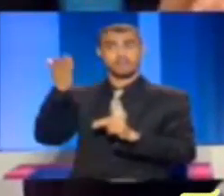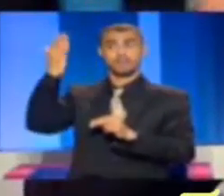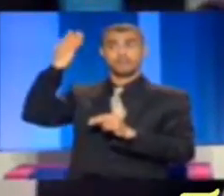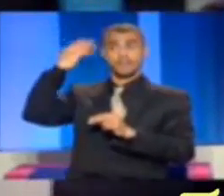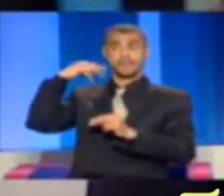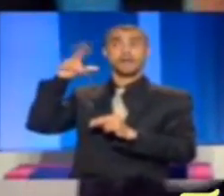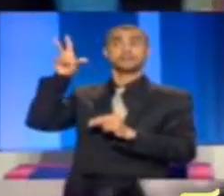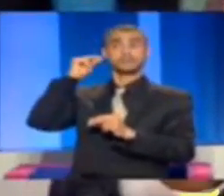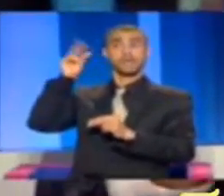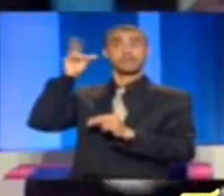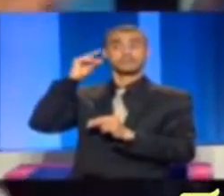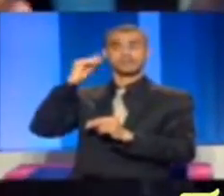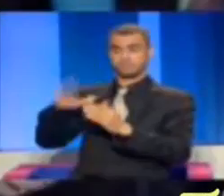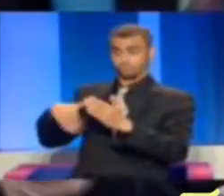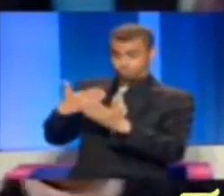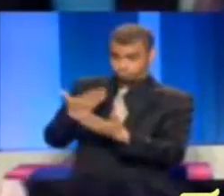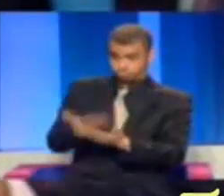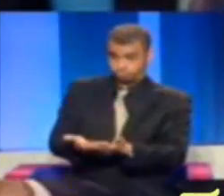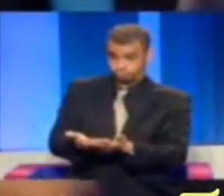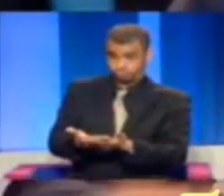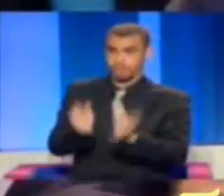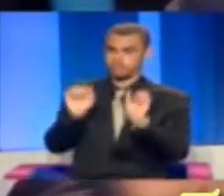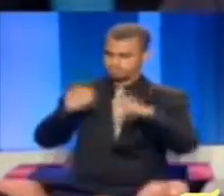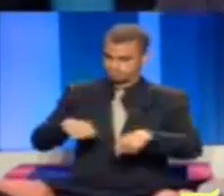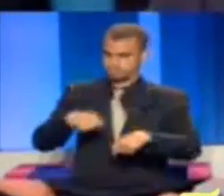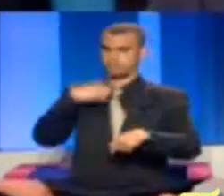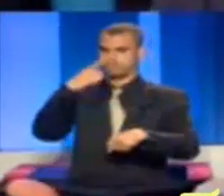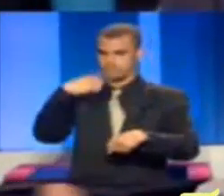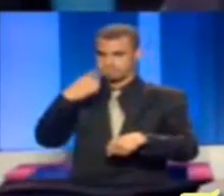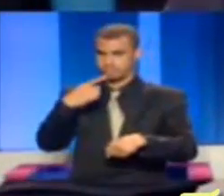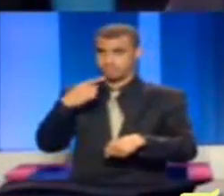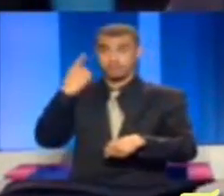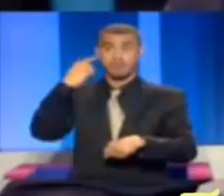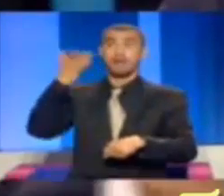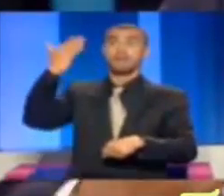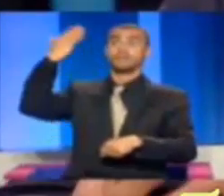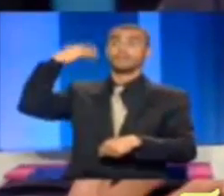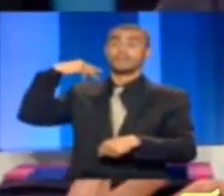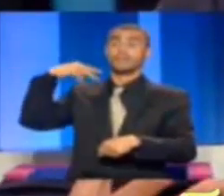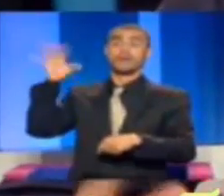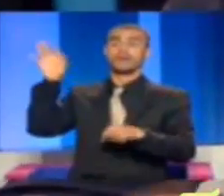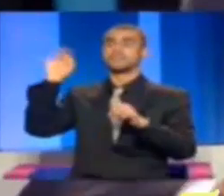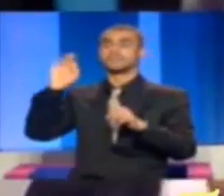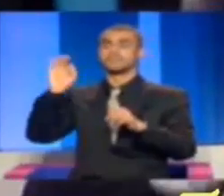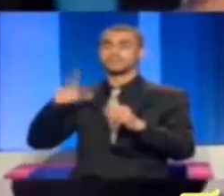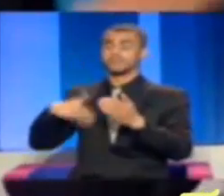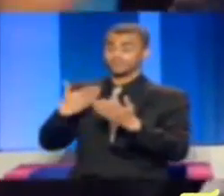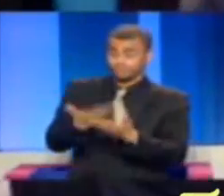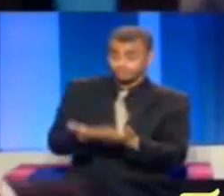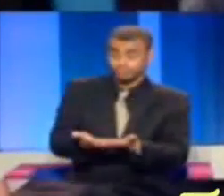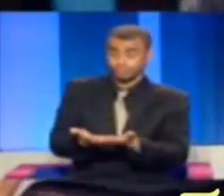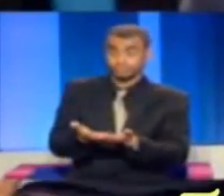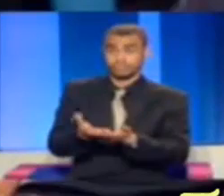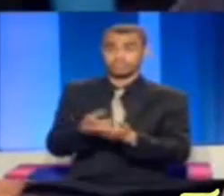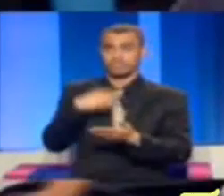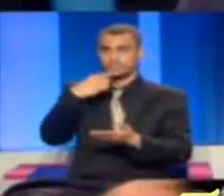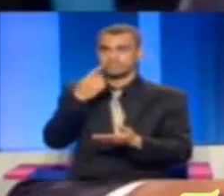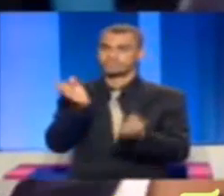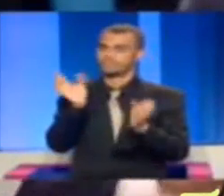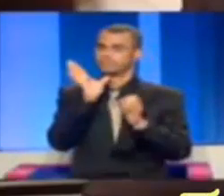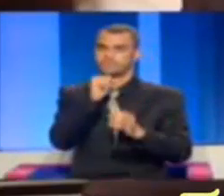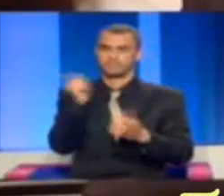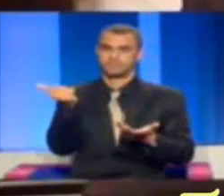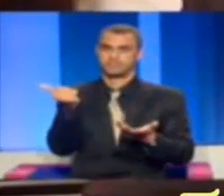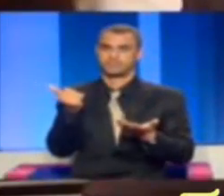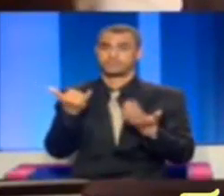الوقيت غيقدر يتكلم بحال جميع الناس، لان السمع شنو هو؟ السمع هو واحد النافذه تنطلع عليها على المجتمع،